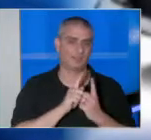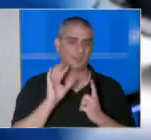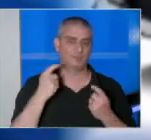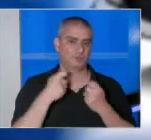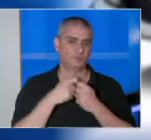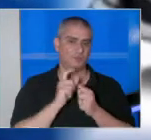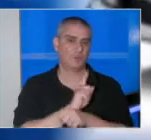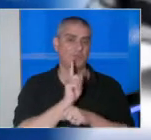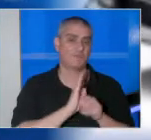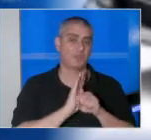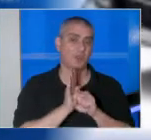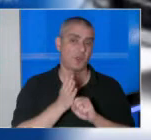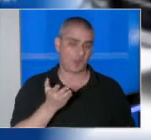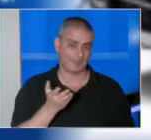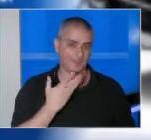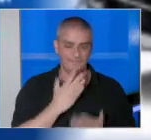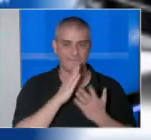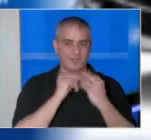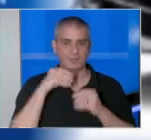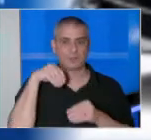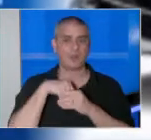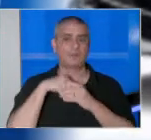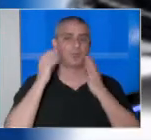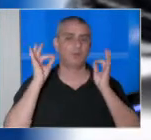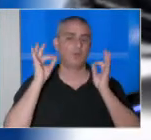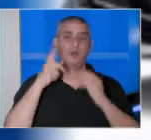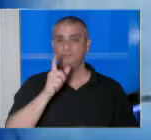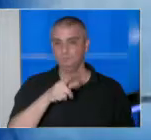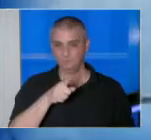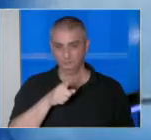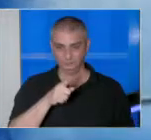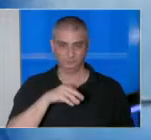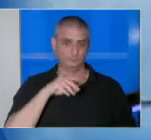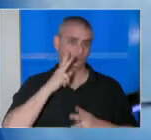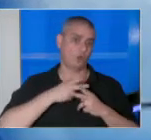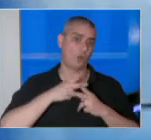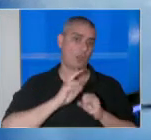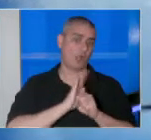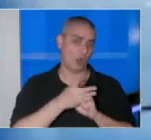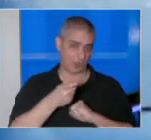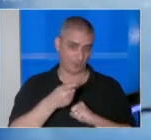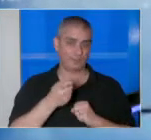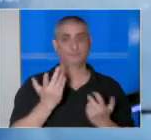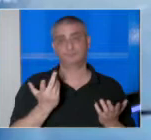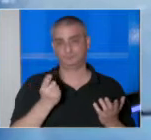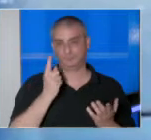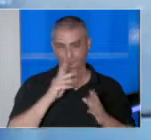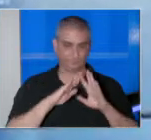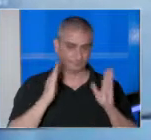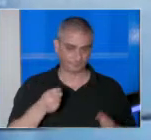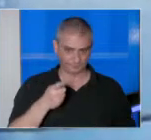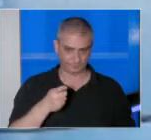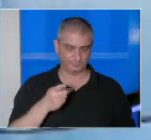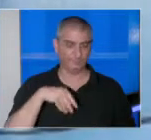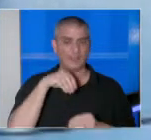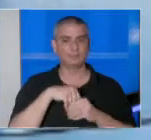שקשור לתקופת הקורונה, ודיברנו על הקלפיות היהודיות למצביעים חולי קורונה, וקוראים לזה עמדות